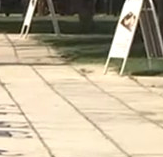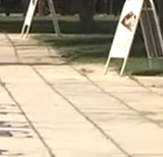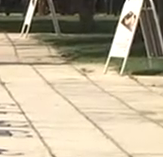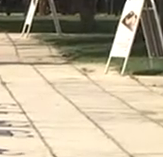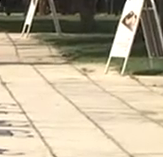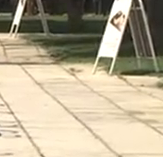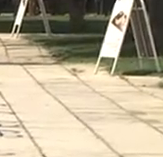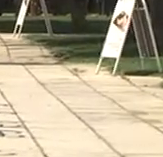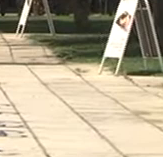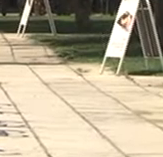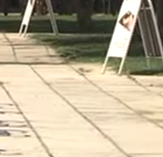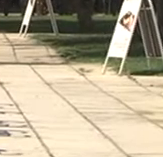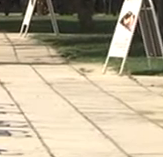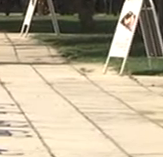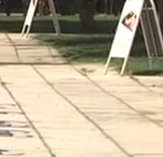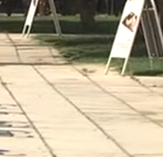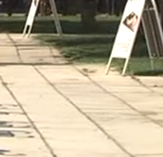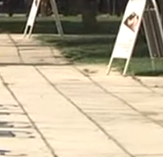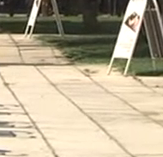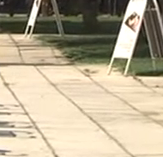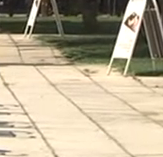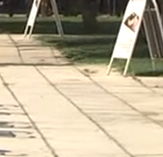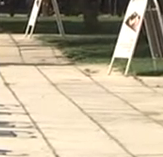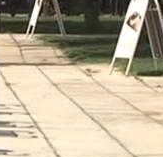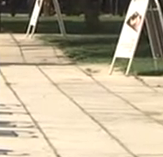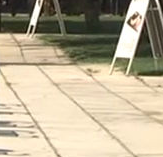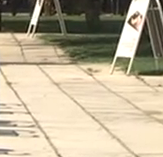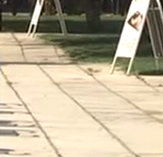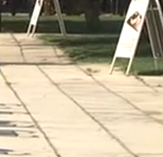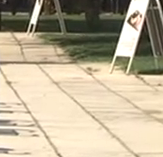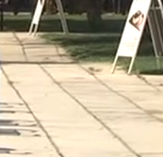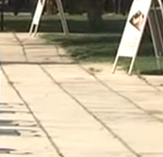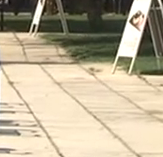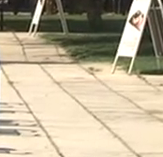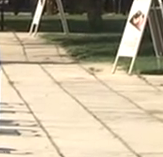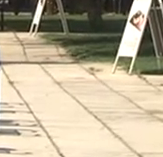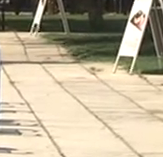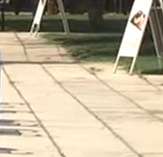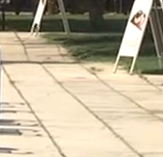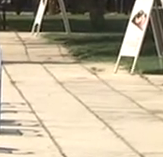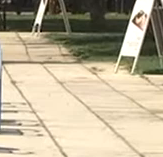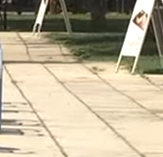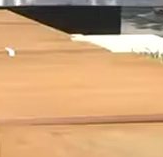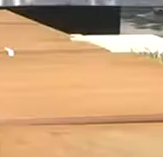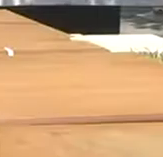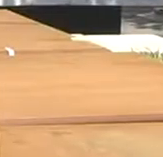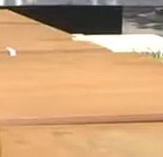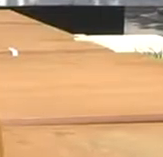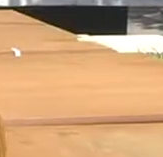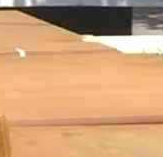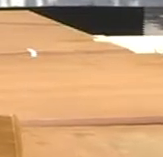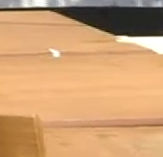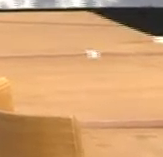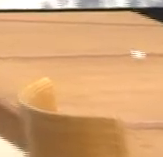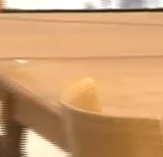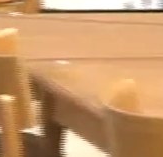Νίκος Χαρδαλιάς μετά την έξαρση των κρουσμάτων των τελευταίων ημερών. Τα νέα μέτρα αποφασίστηκαν κατά την τηλεδιάσκεψη του Μέγαρο Μαξίμου το πρωί της Παρασκευής.